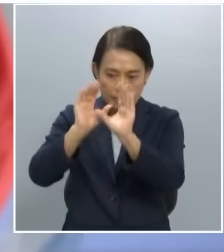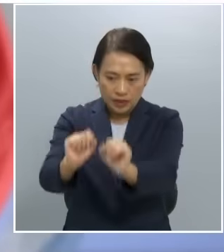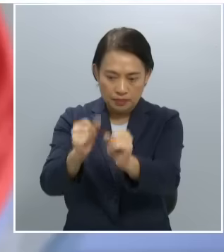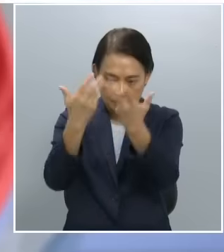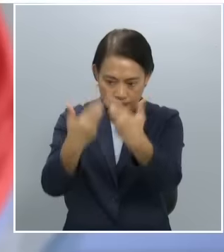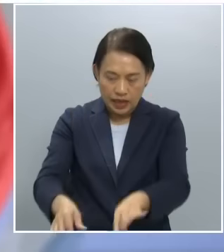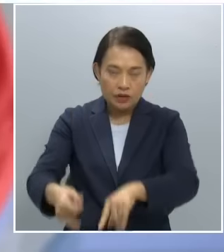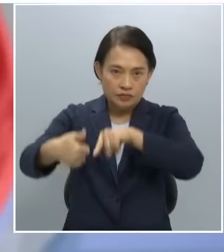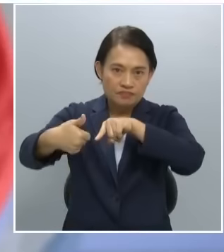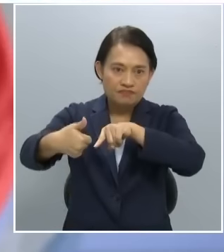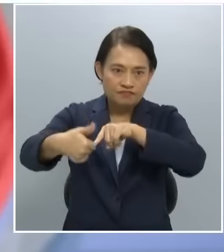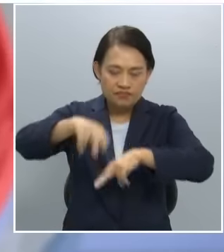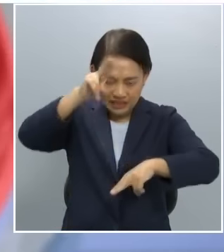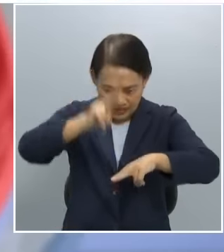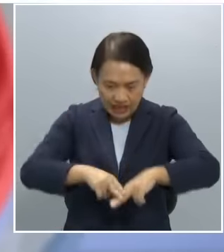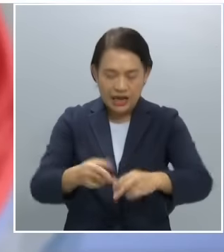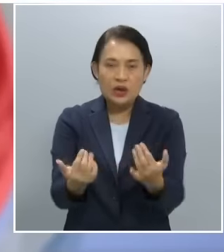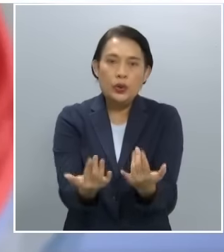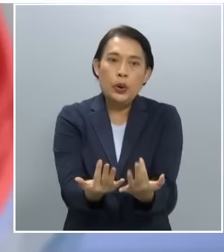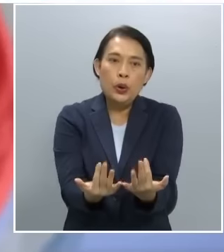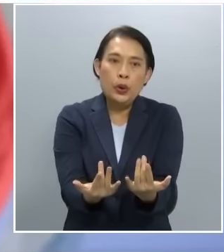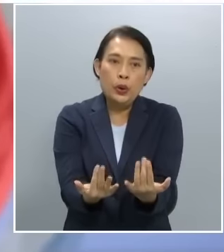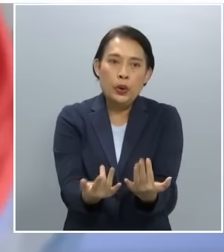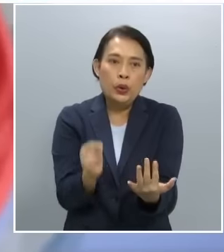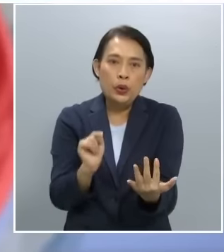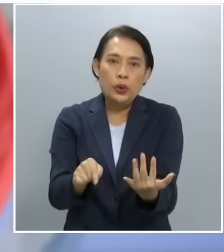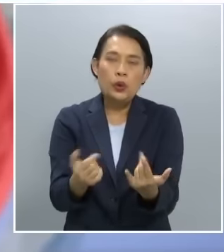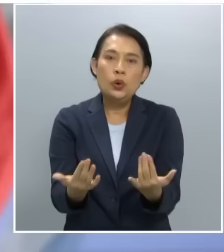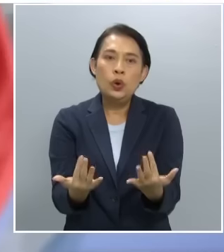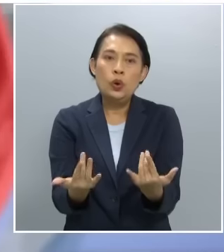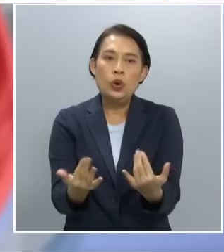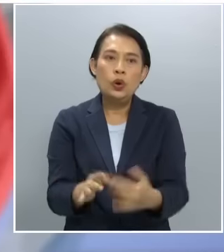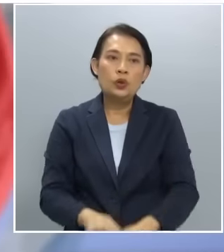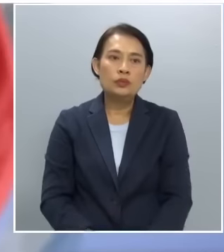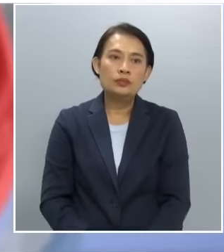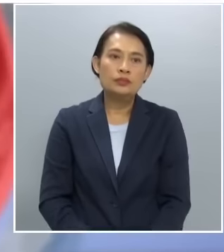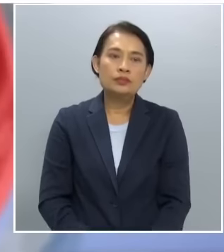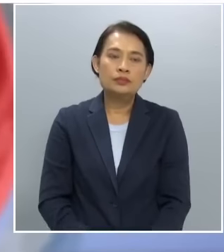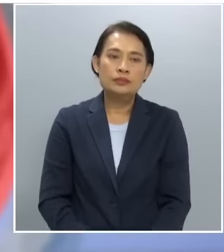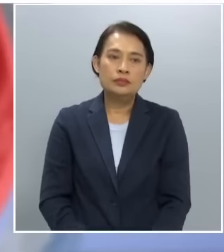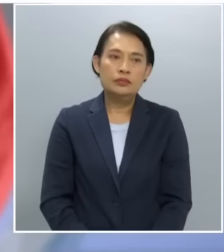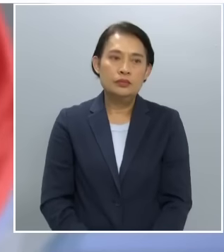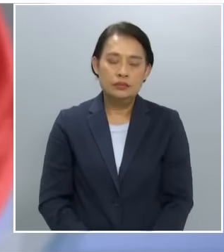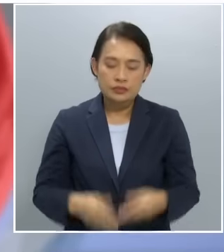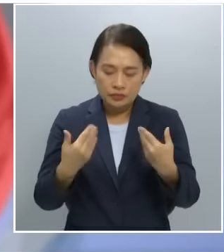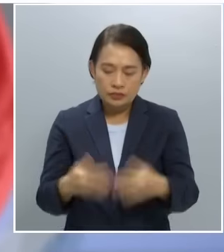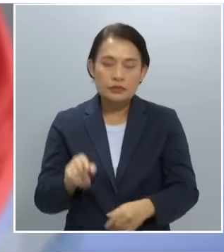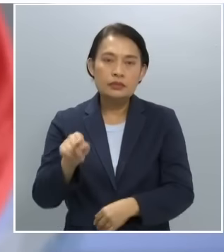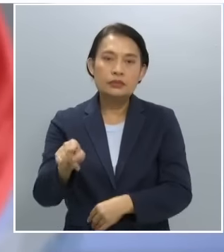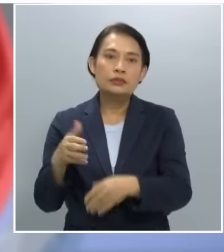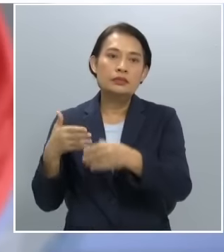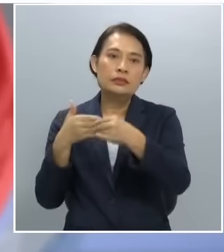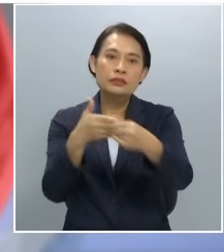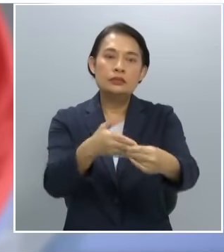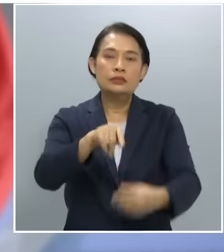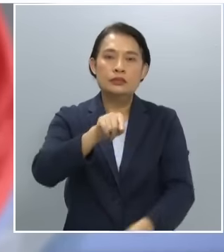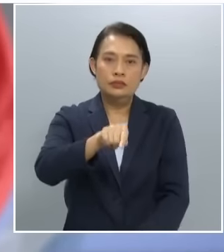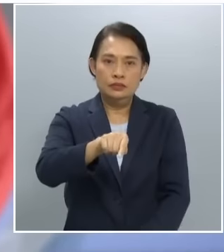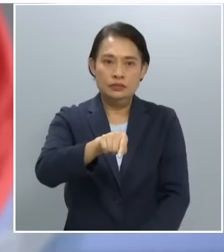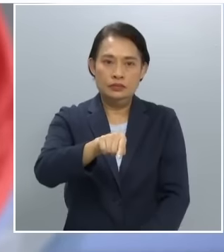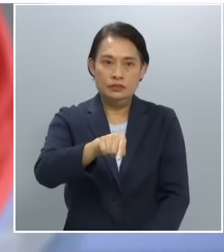อยู่ผมน่ะนั่งไปนั่งรอจนถึงแบบโหเออนะแล้วก็พาไปที่เอ่อที่